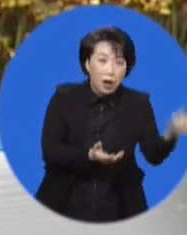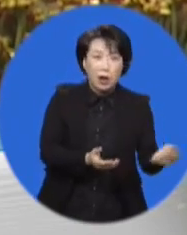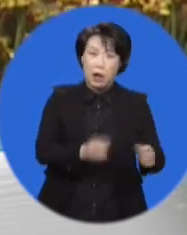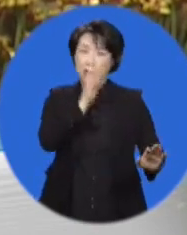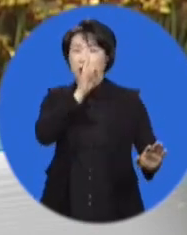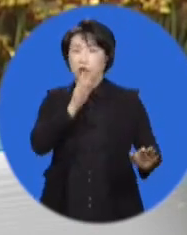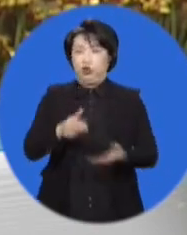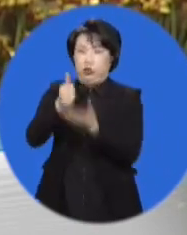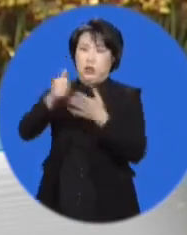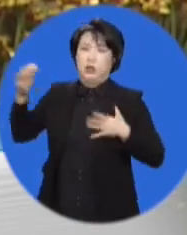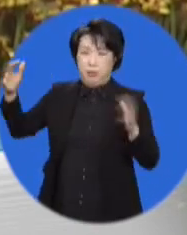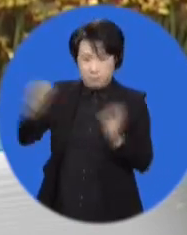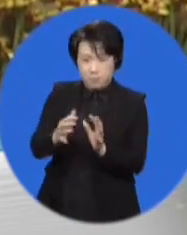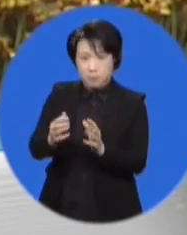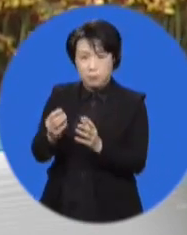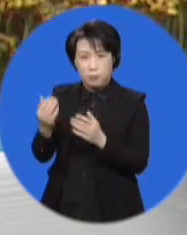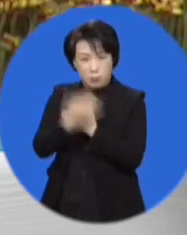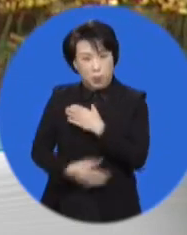몸이 됐다는 증거입니다.